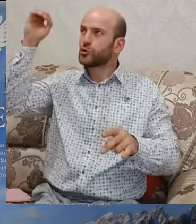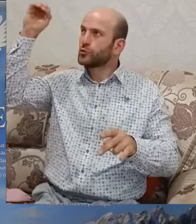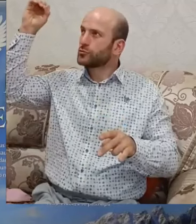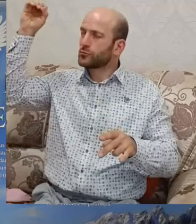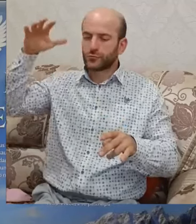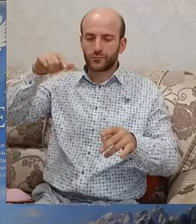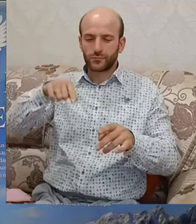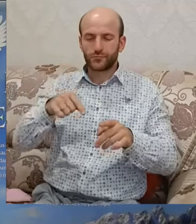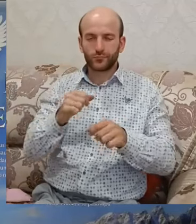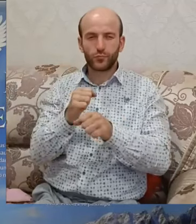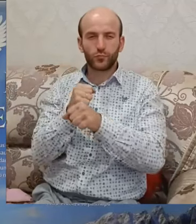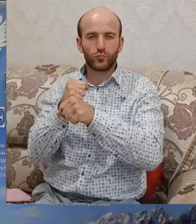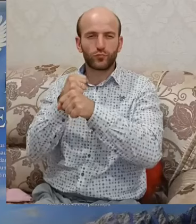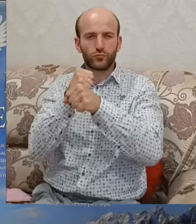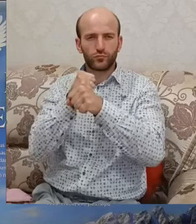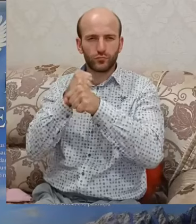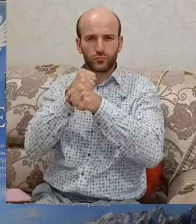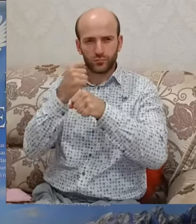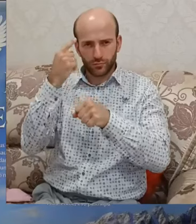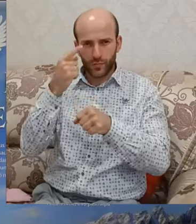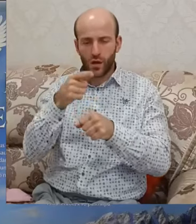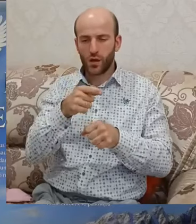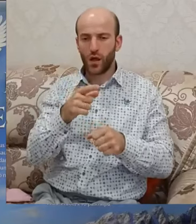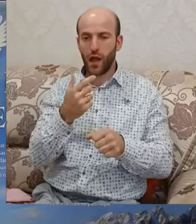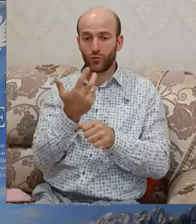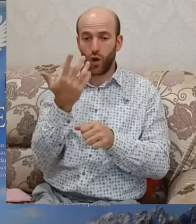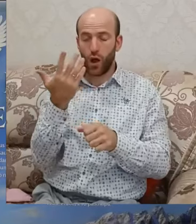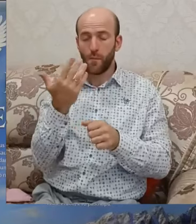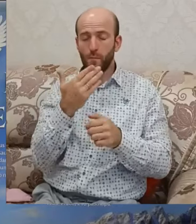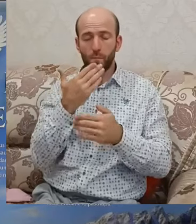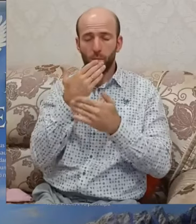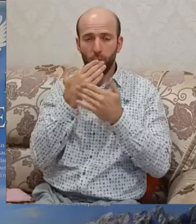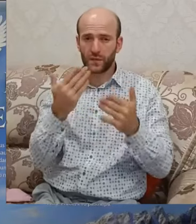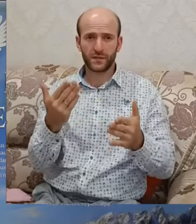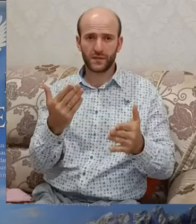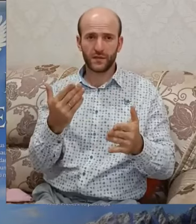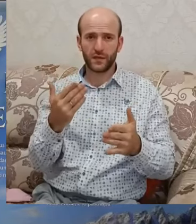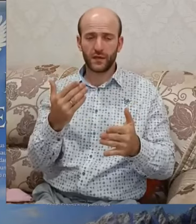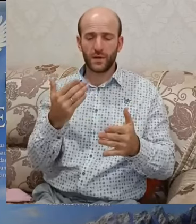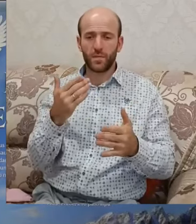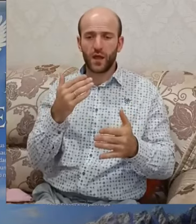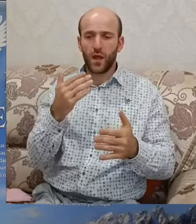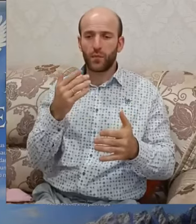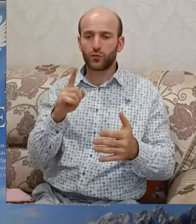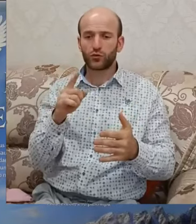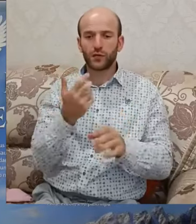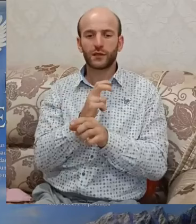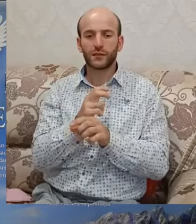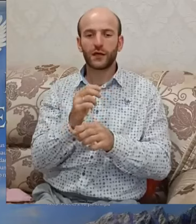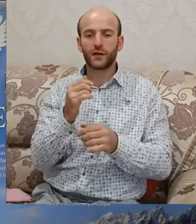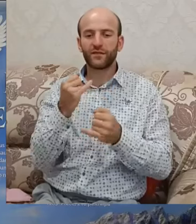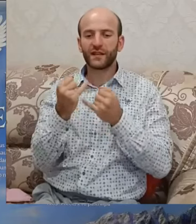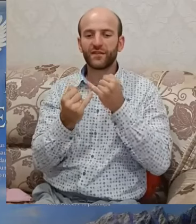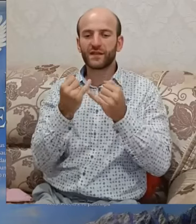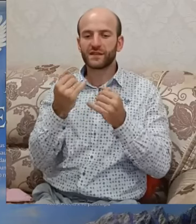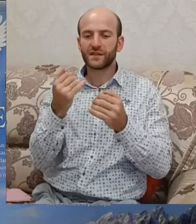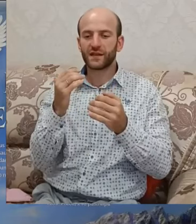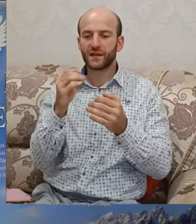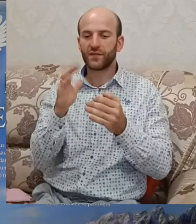процесс. Kuris šiandien vyksta nuotakoje. Который сегодня происходит в невесте. Tobulumas. Совершенство. Tiesiog ramiai